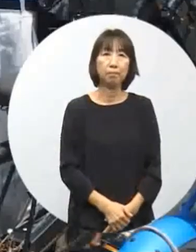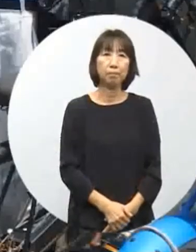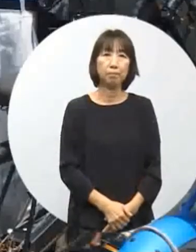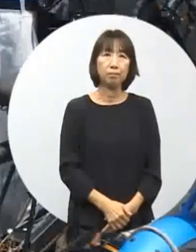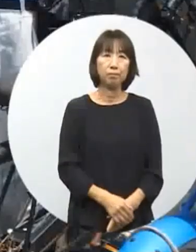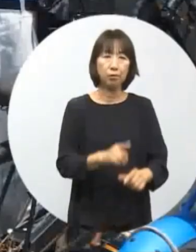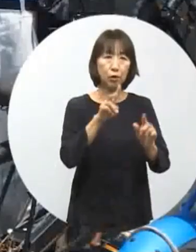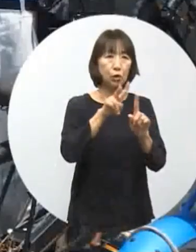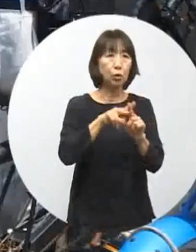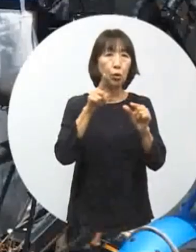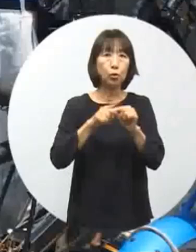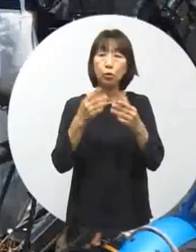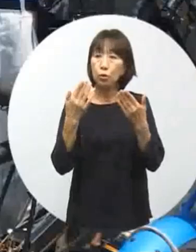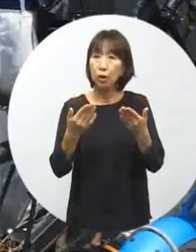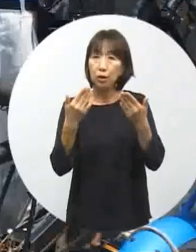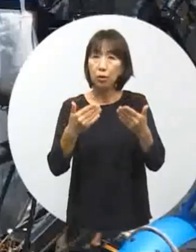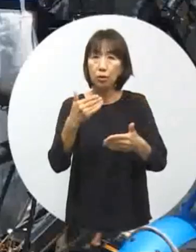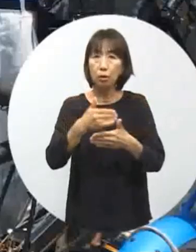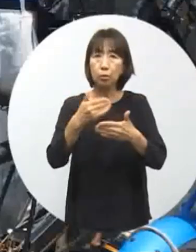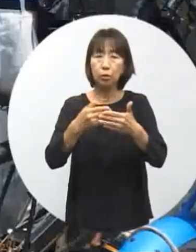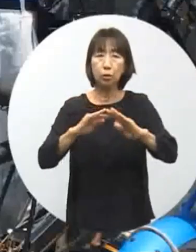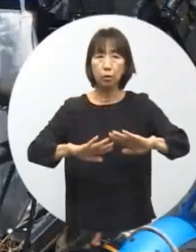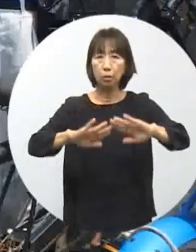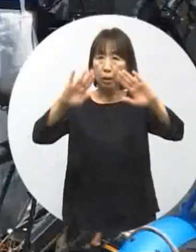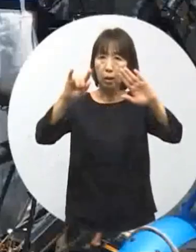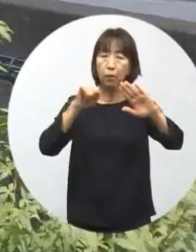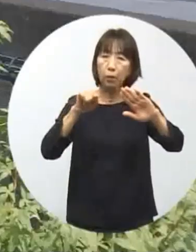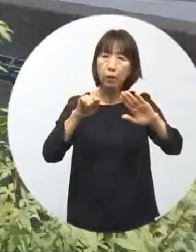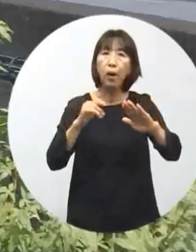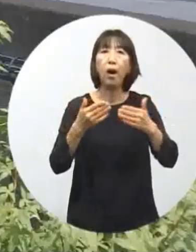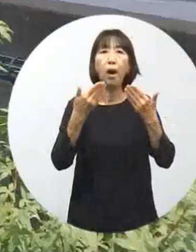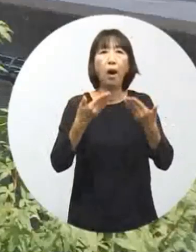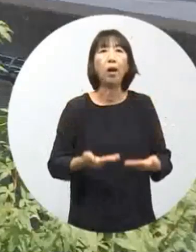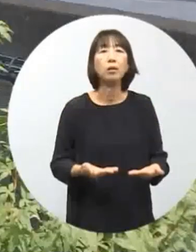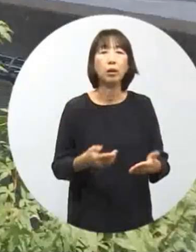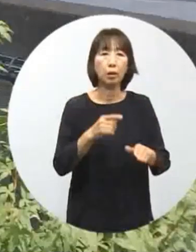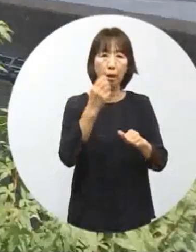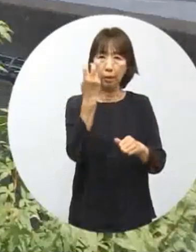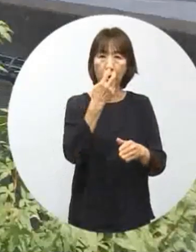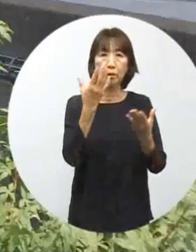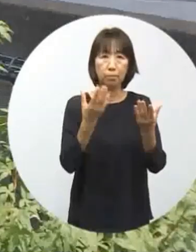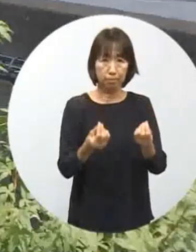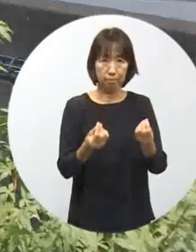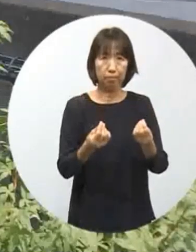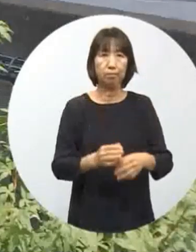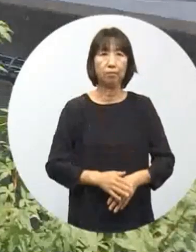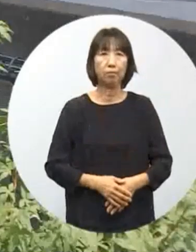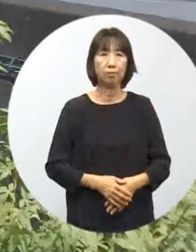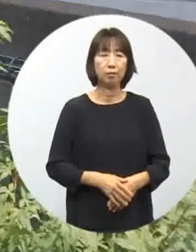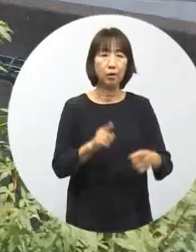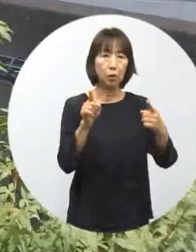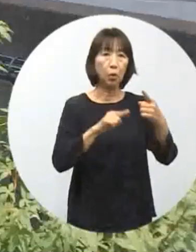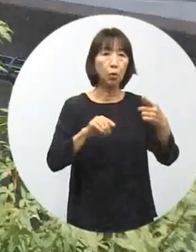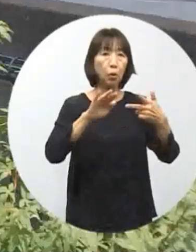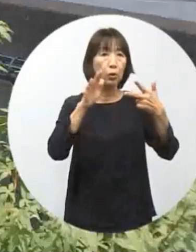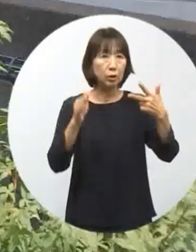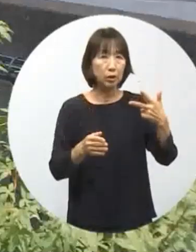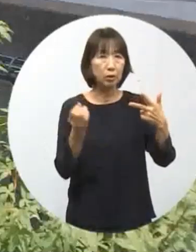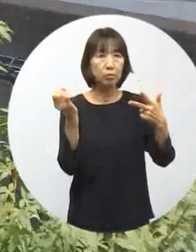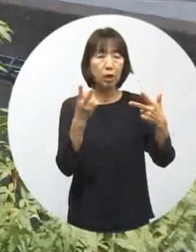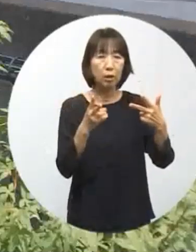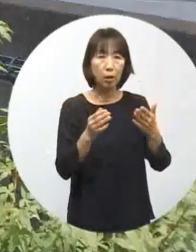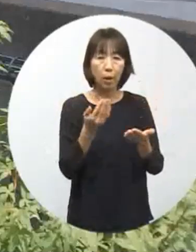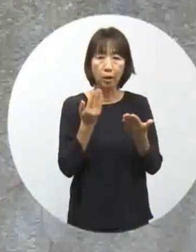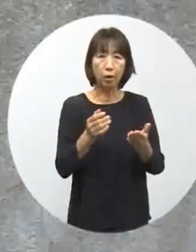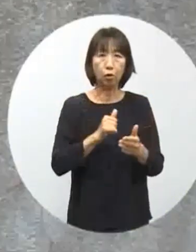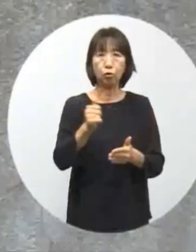小中学校のブロック塀に関しては安全性が確認され、なお公共施設及び通学路